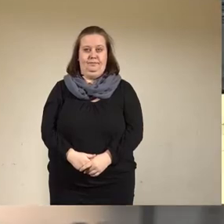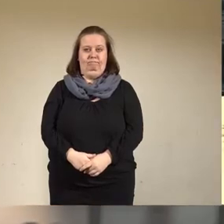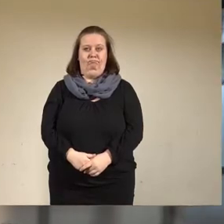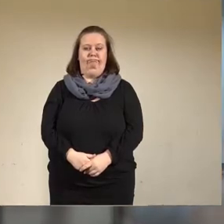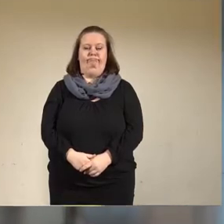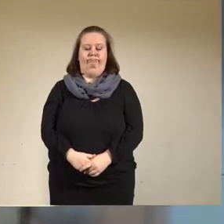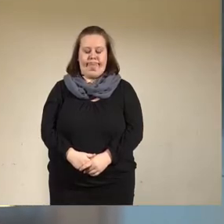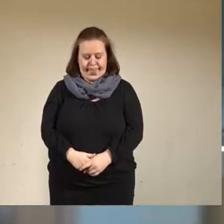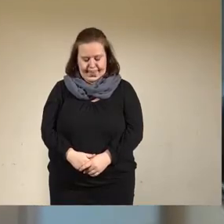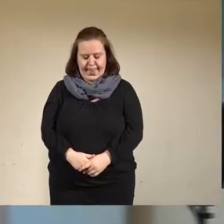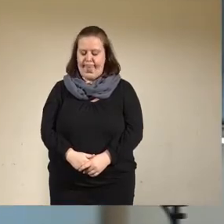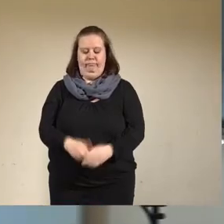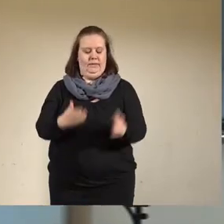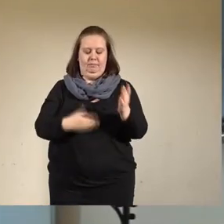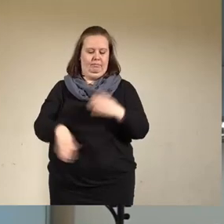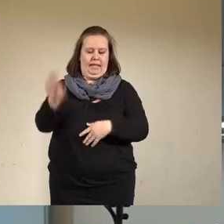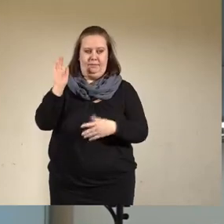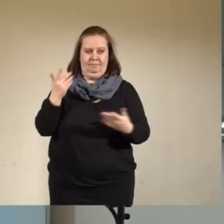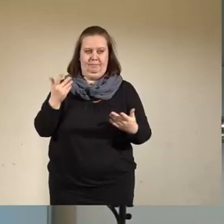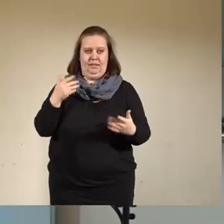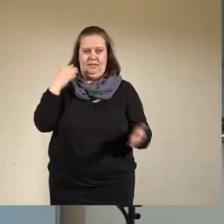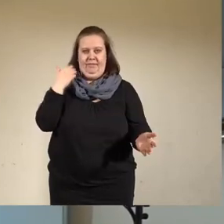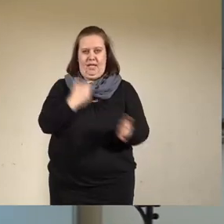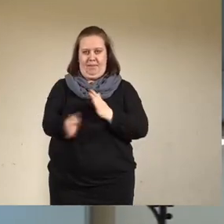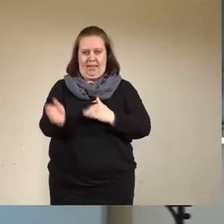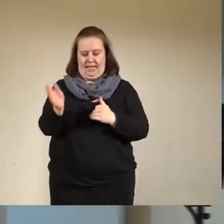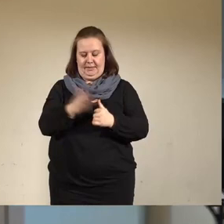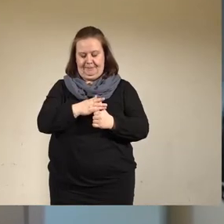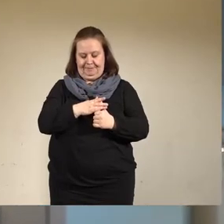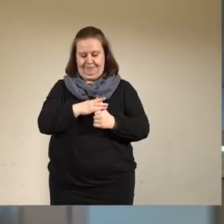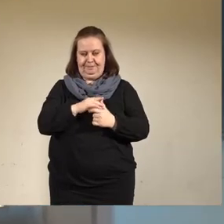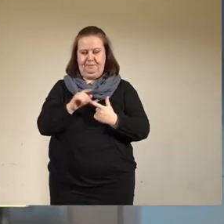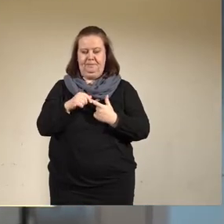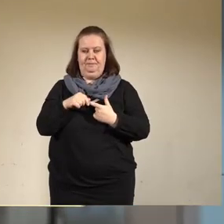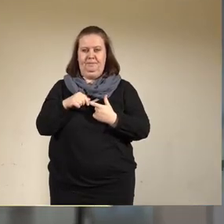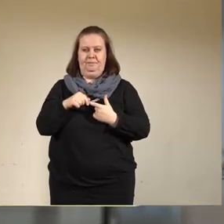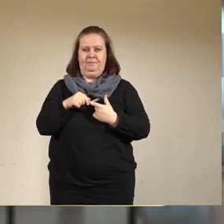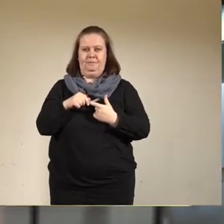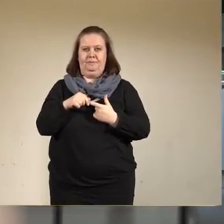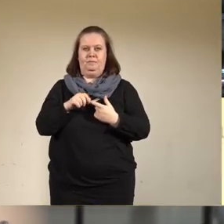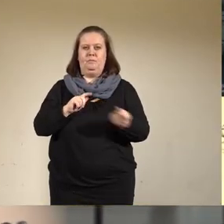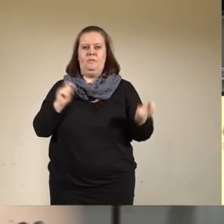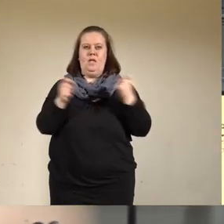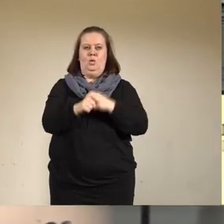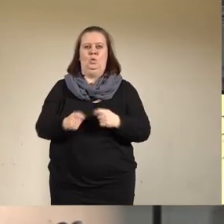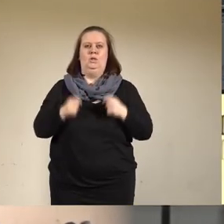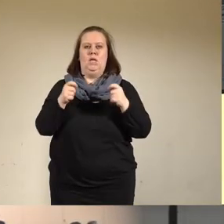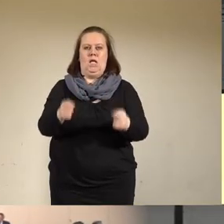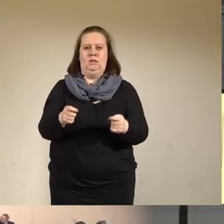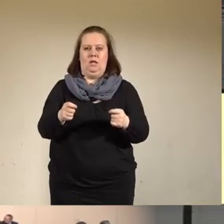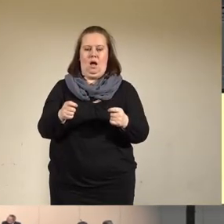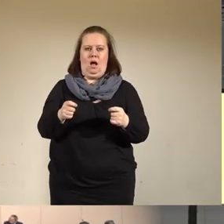Das ist die überwältigende Mehrheit, wer damit abgelehnt. Wir kommen damit zum